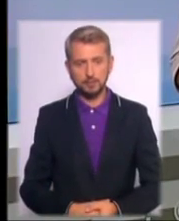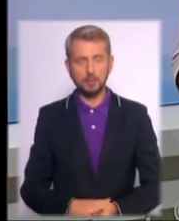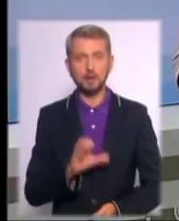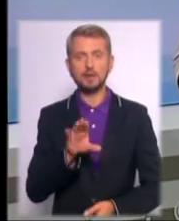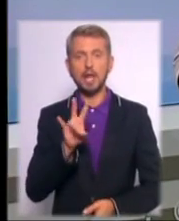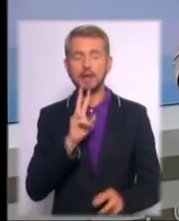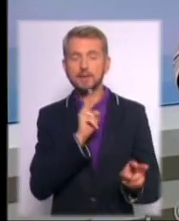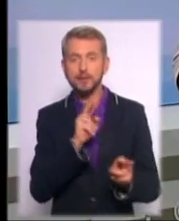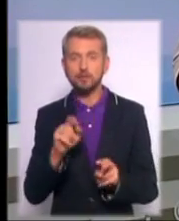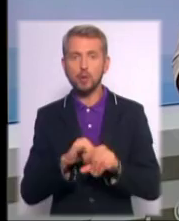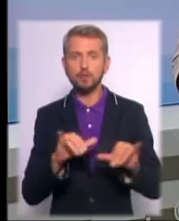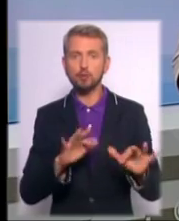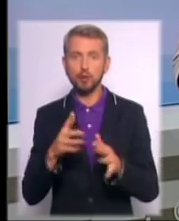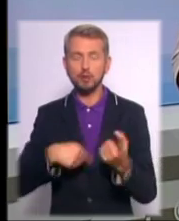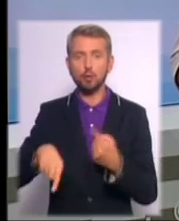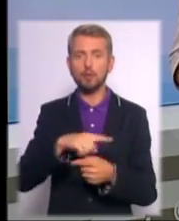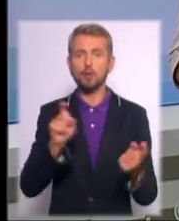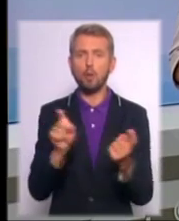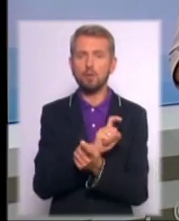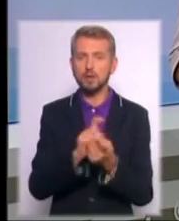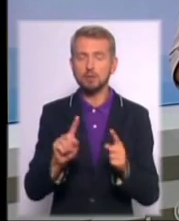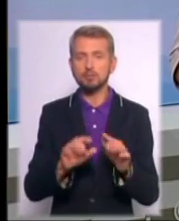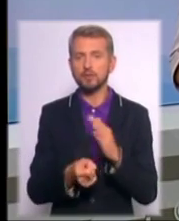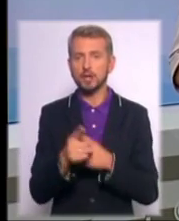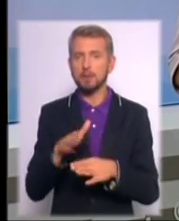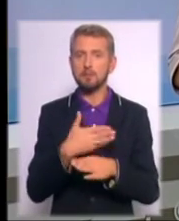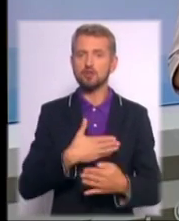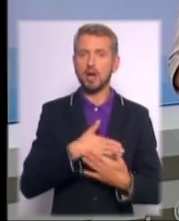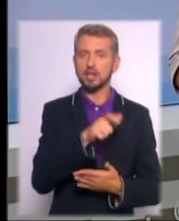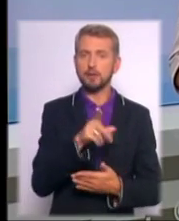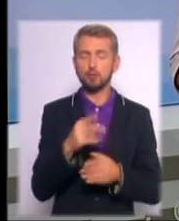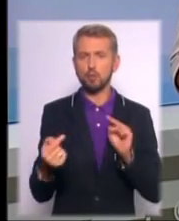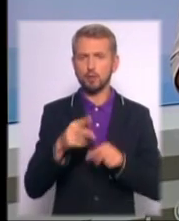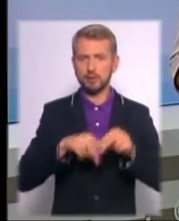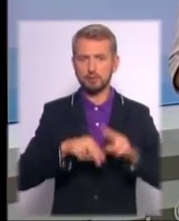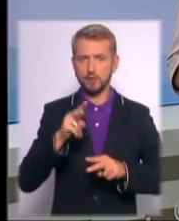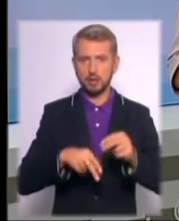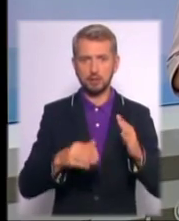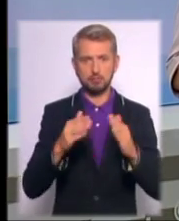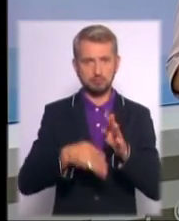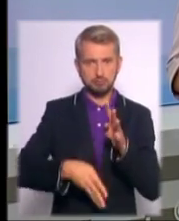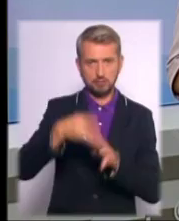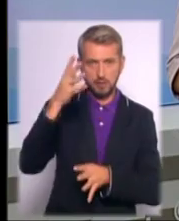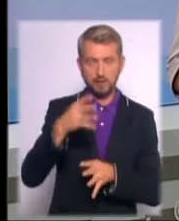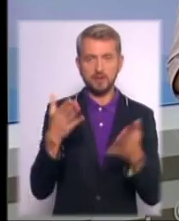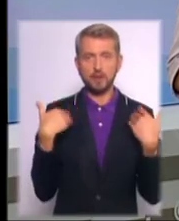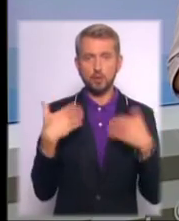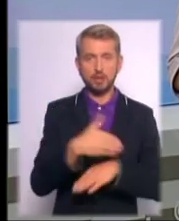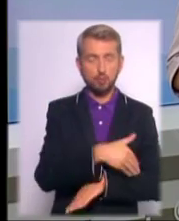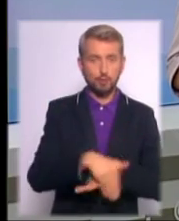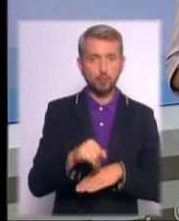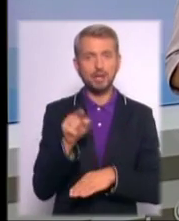СТН стежить за розвитком подій довкола конфлікту, що виник між активістами, котрі проти зведення багатоповерхівки у Святошинському провулку, та